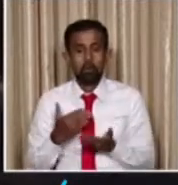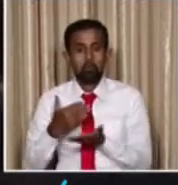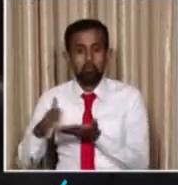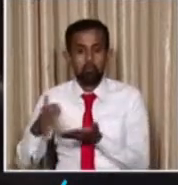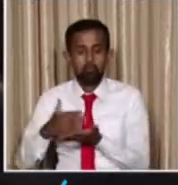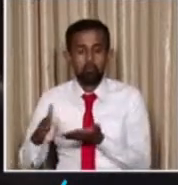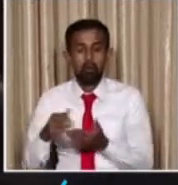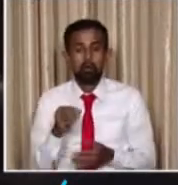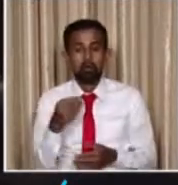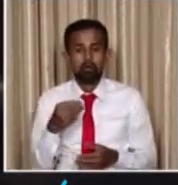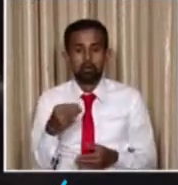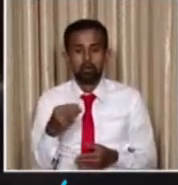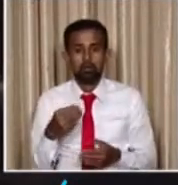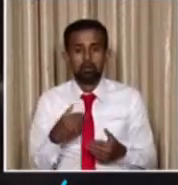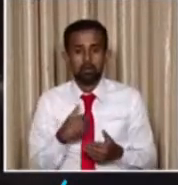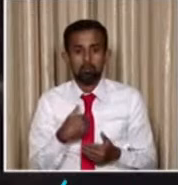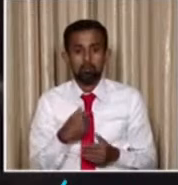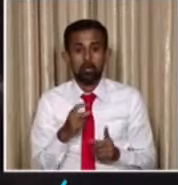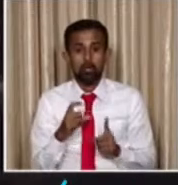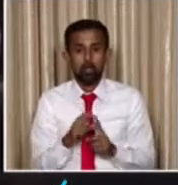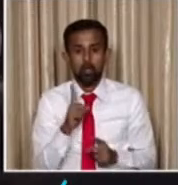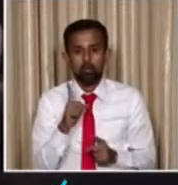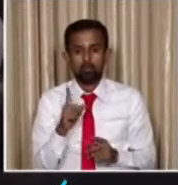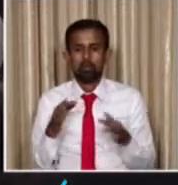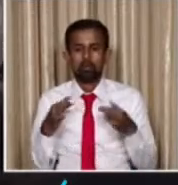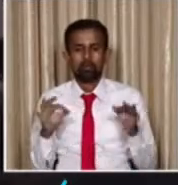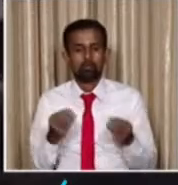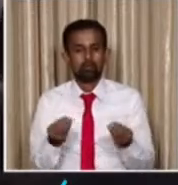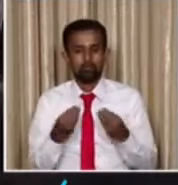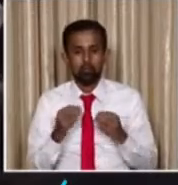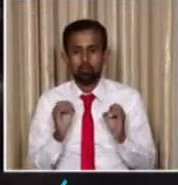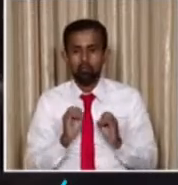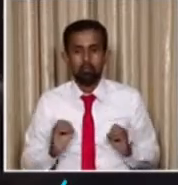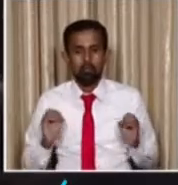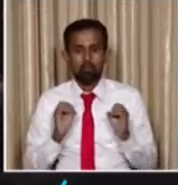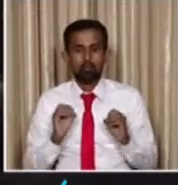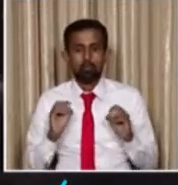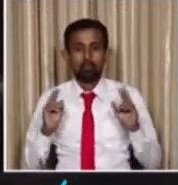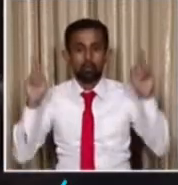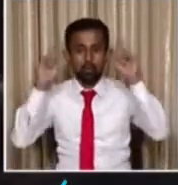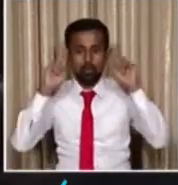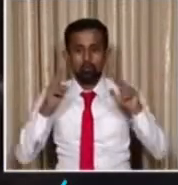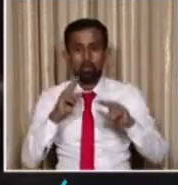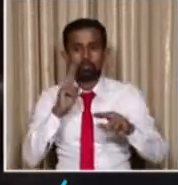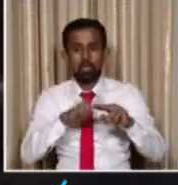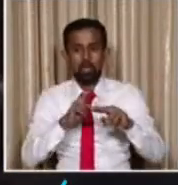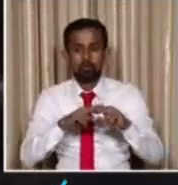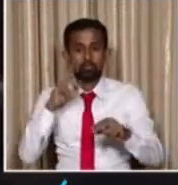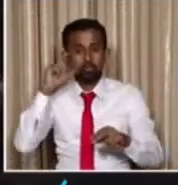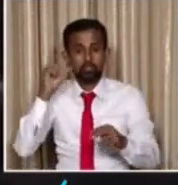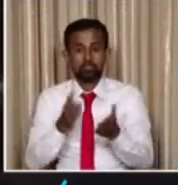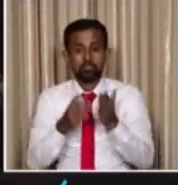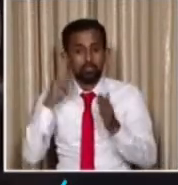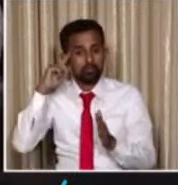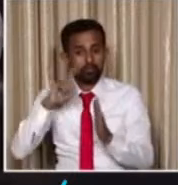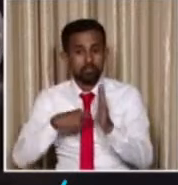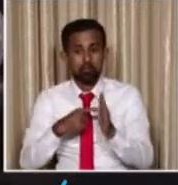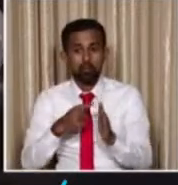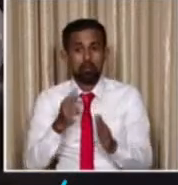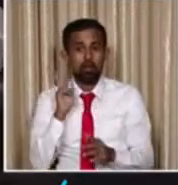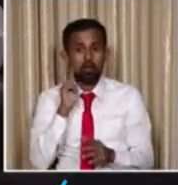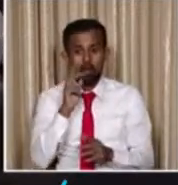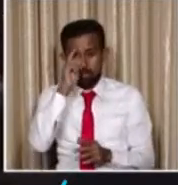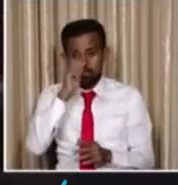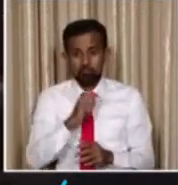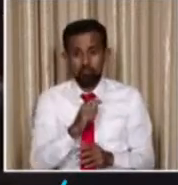තියෙන ණය බරින් අපි එක ඩොලර් එකකින්වත් ඉදහස් කළා නැහැ ජාත්‍යන්තර යාළුවෝ ඉන්නෝ කෝ ඇමරිකාවේ ඉන්දියාවේ චීනයේ ජපානයේ රනිල්